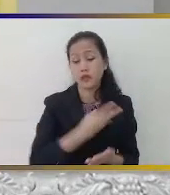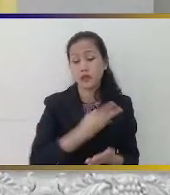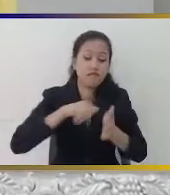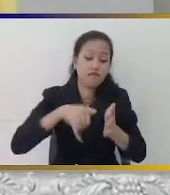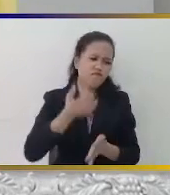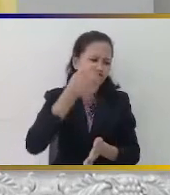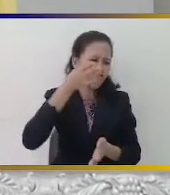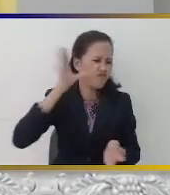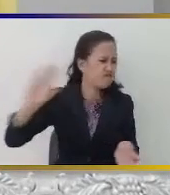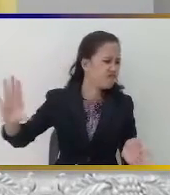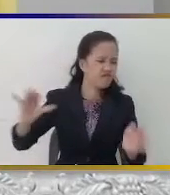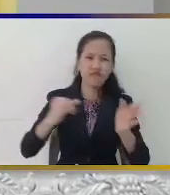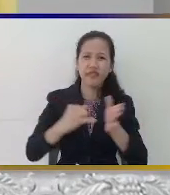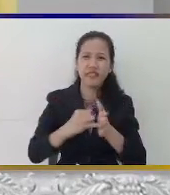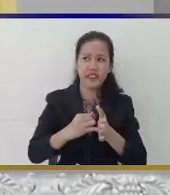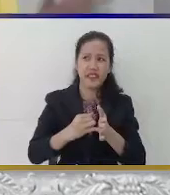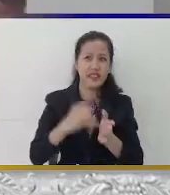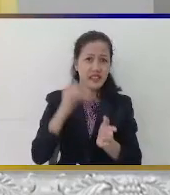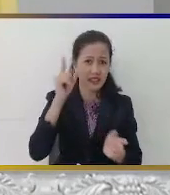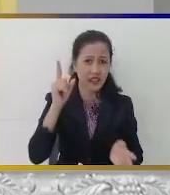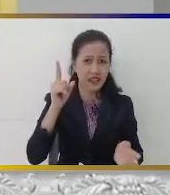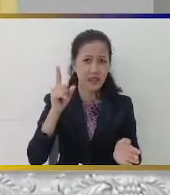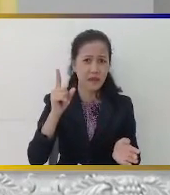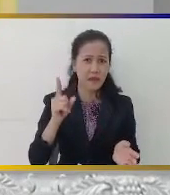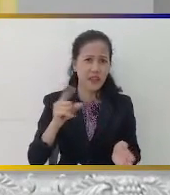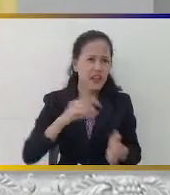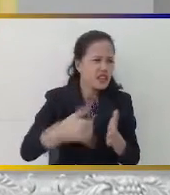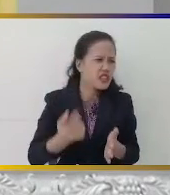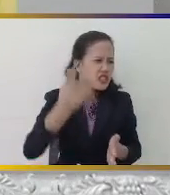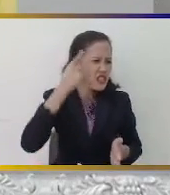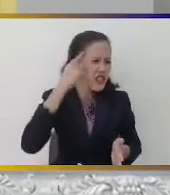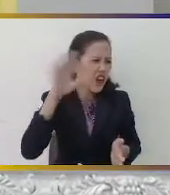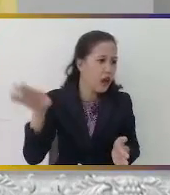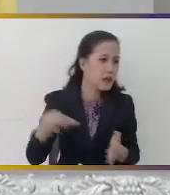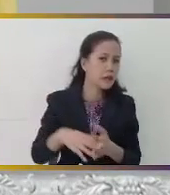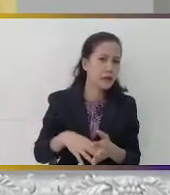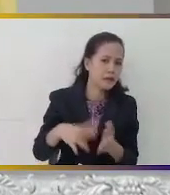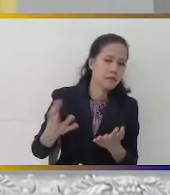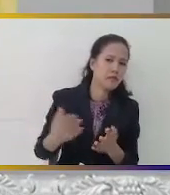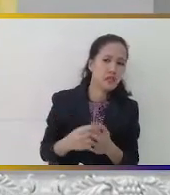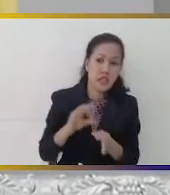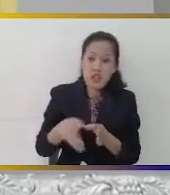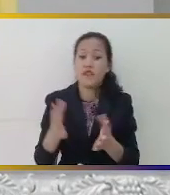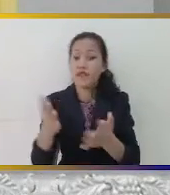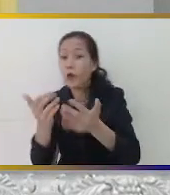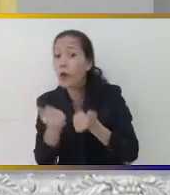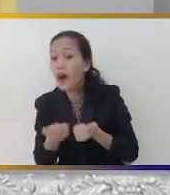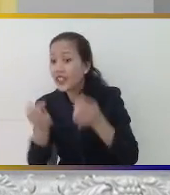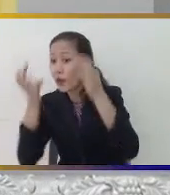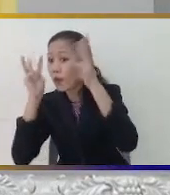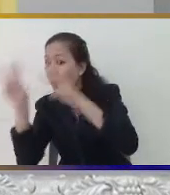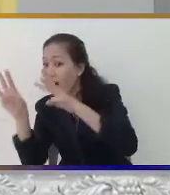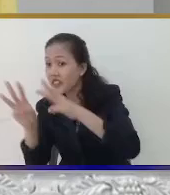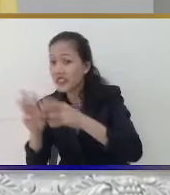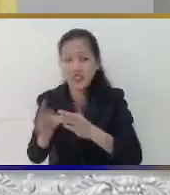it. And we just take it as a suggestion. Pag gusto mo, manood ka.